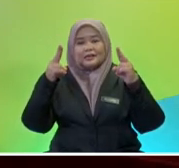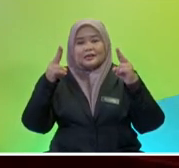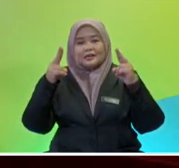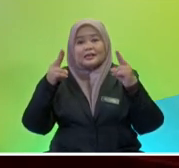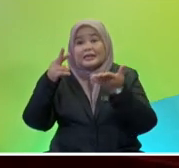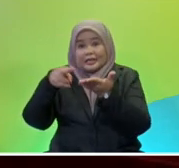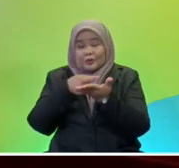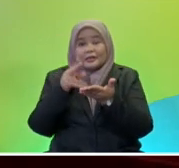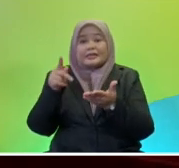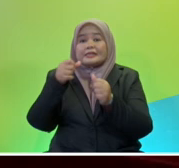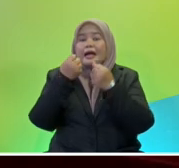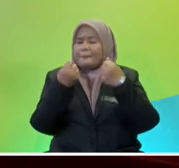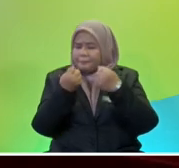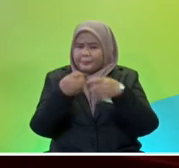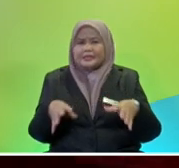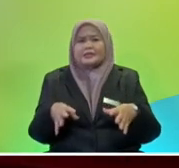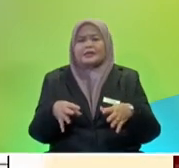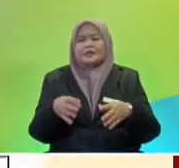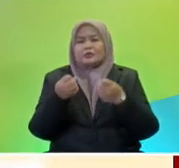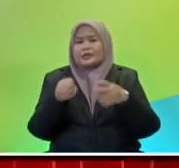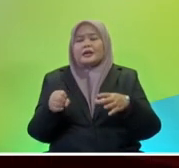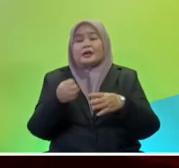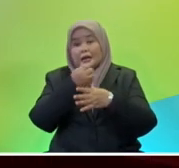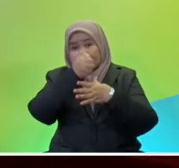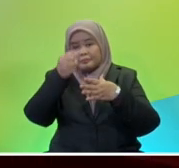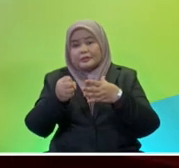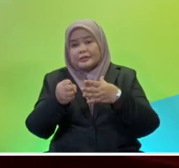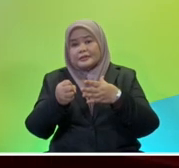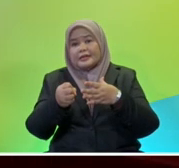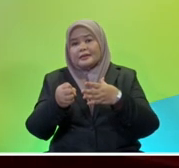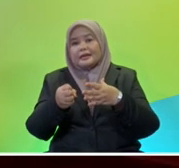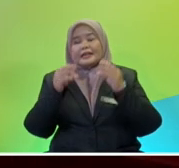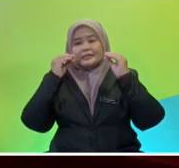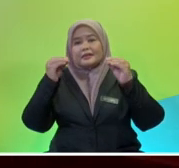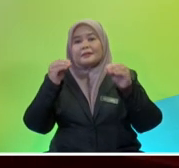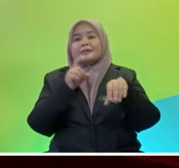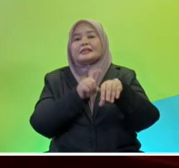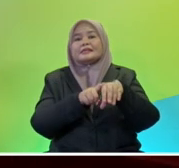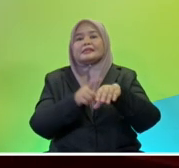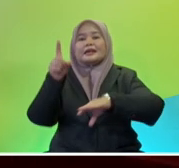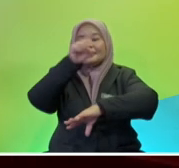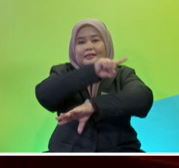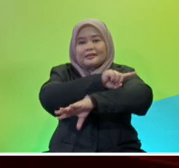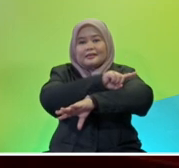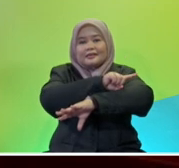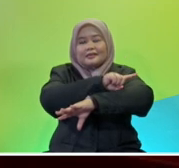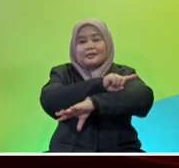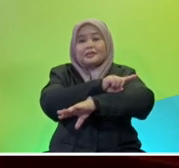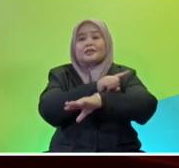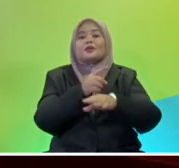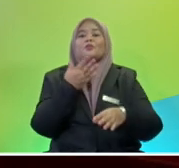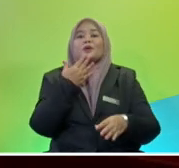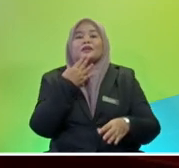record kan setelah habis Ustadzah yang masih hari yang warna